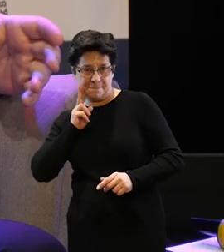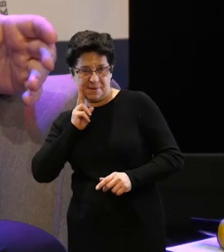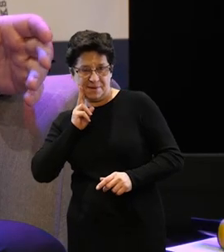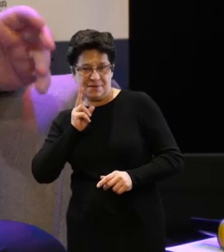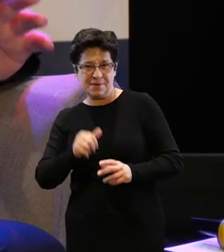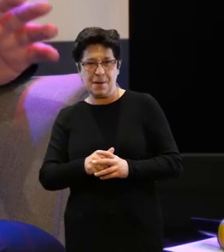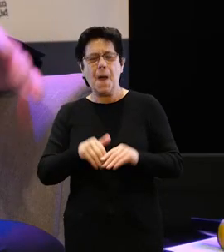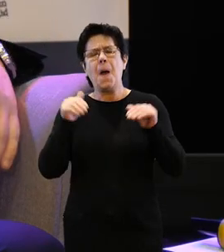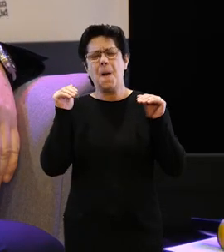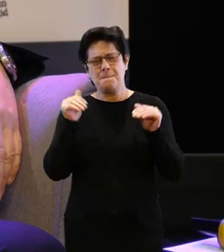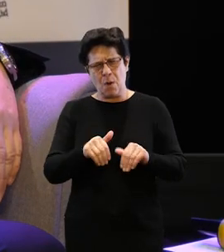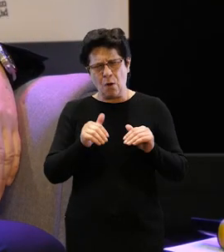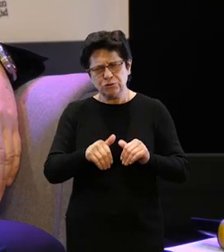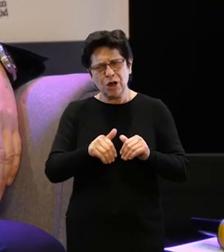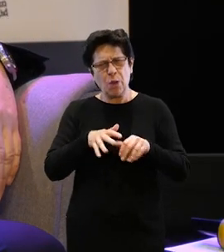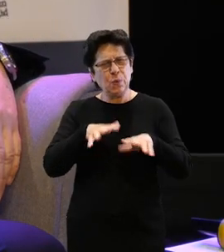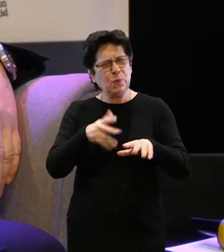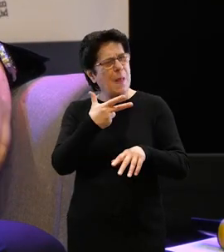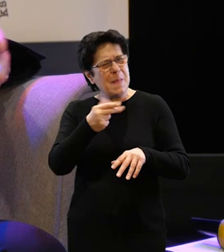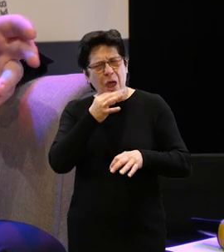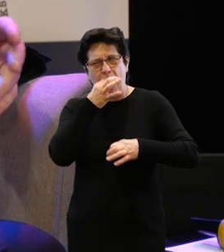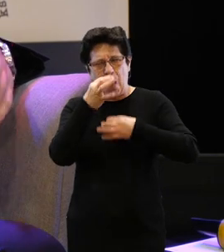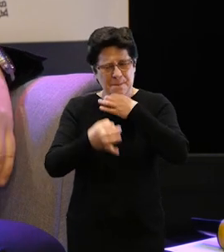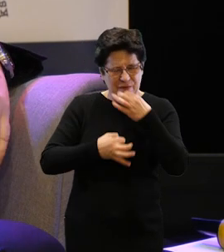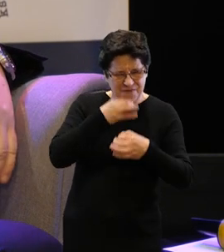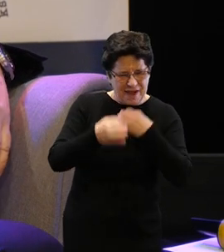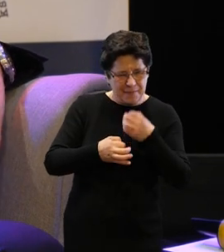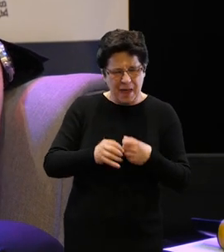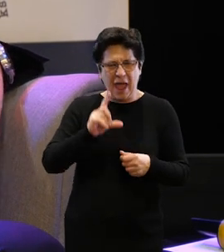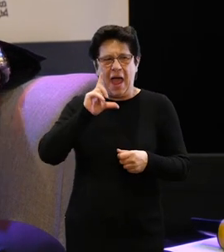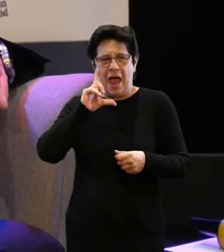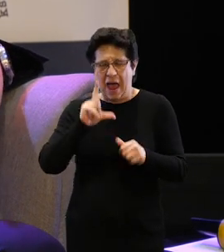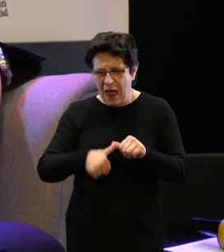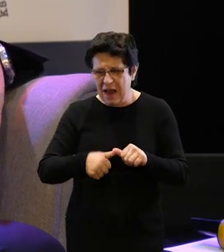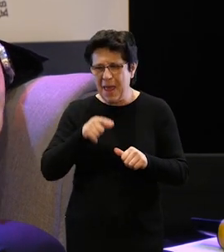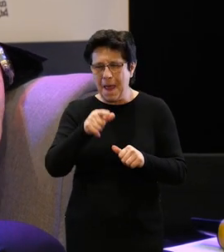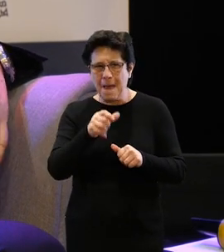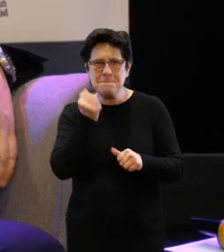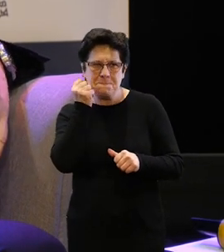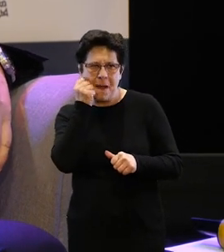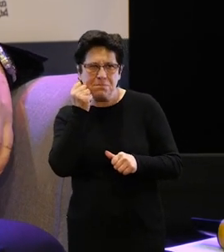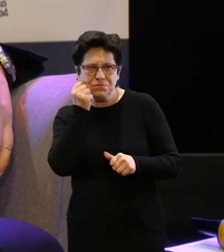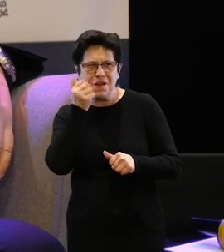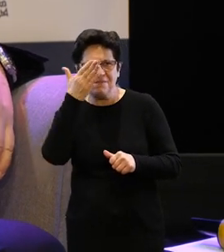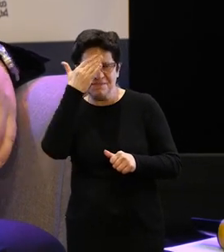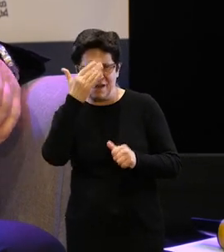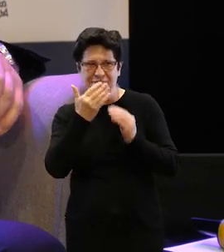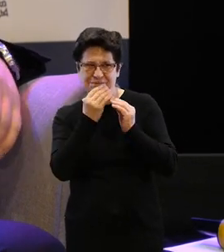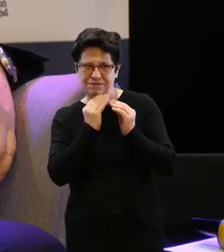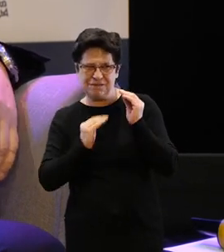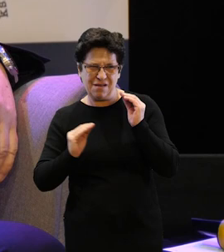mamy może on mi dużo nie opowiadał ale jak to bywa czasami w małżeń niż opowie